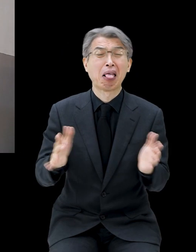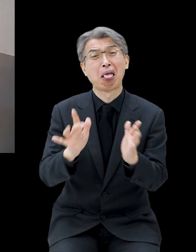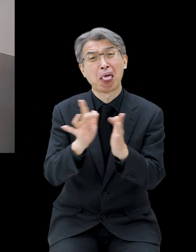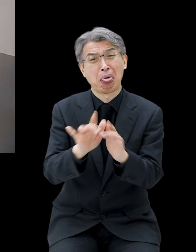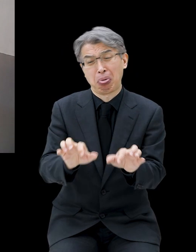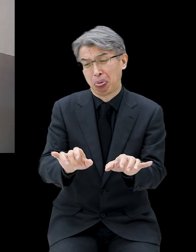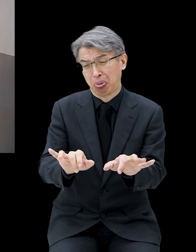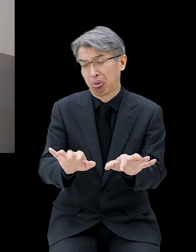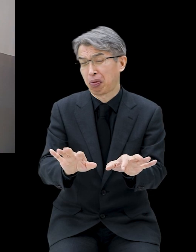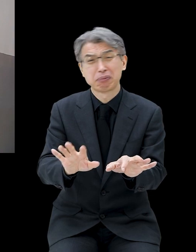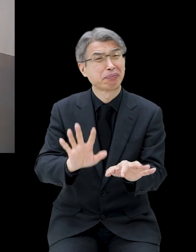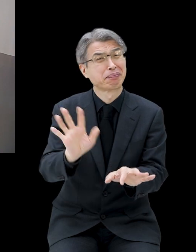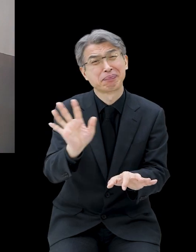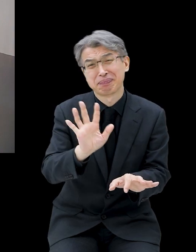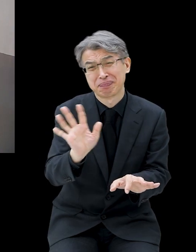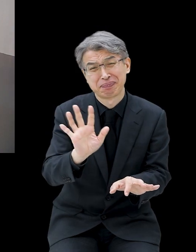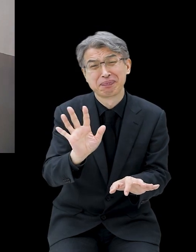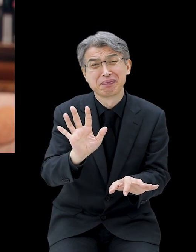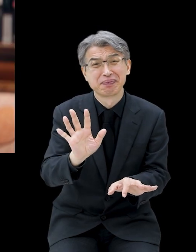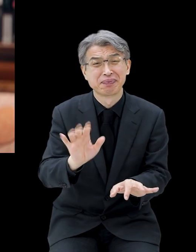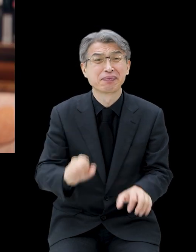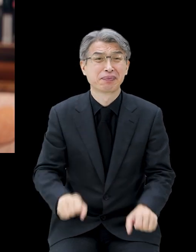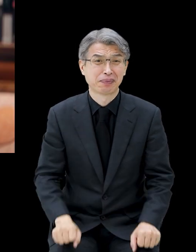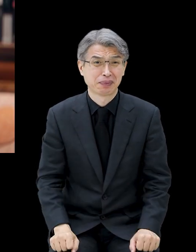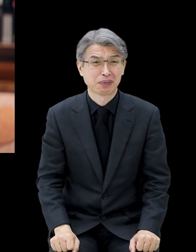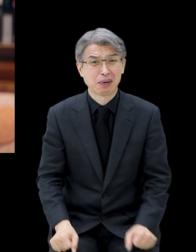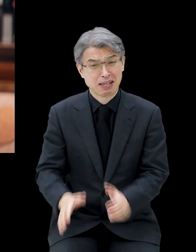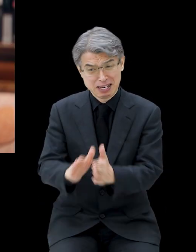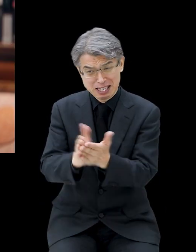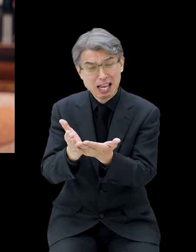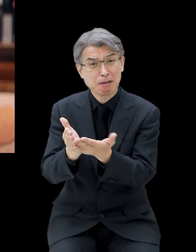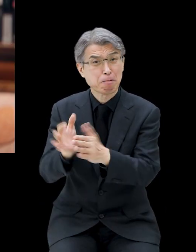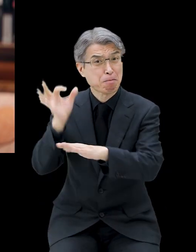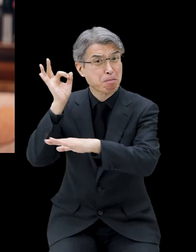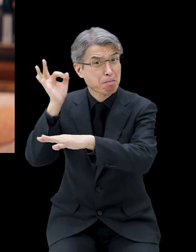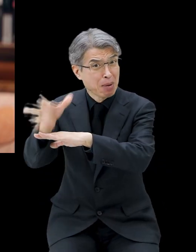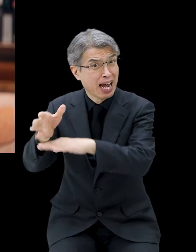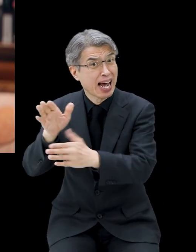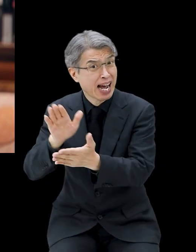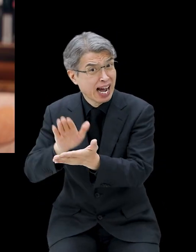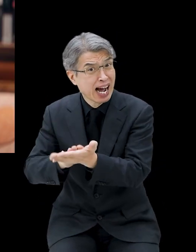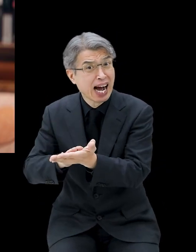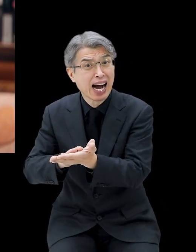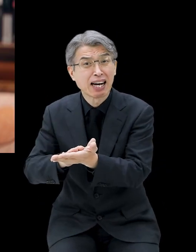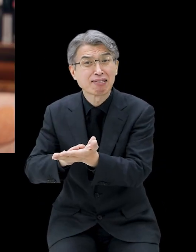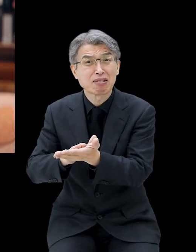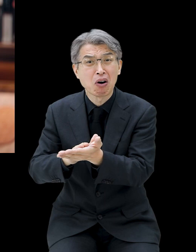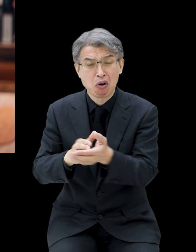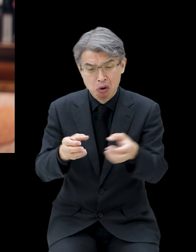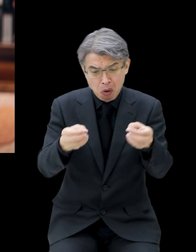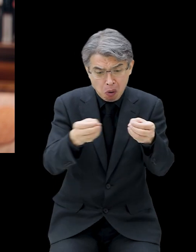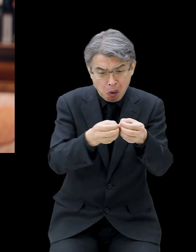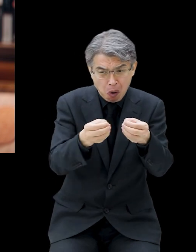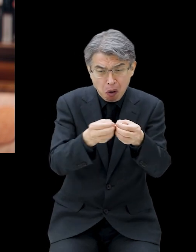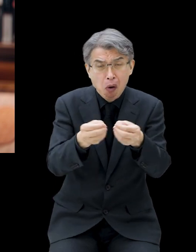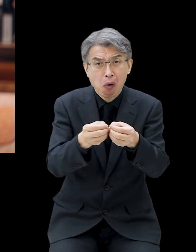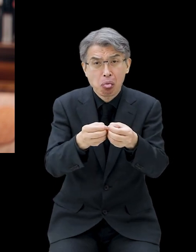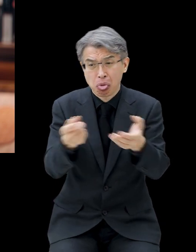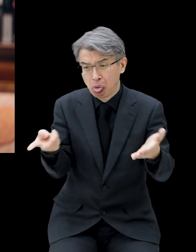온라인도 활성화가 많이 안 되어 있었고 책 같은 거는 구해도